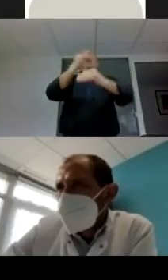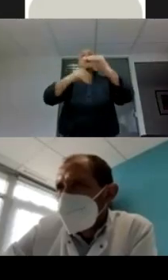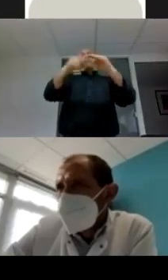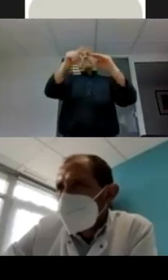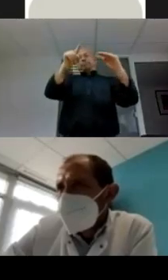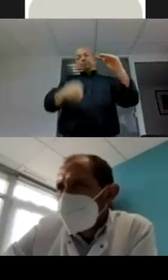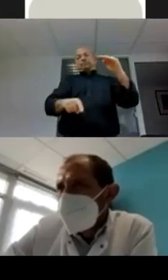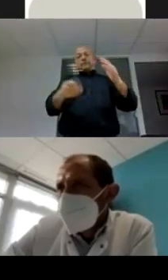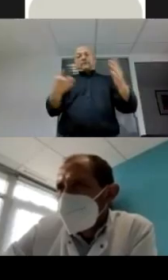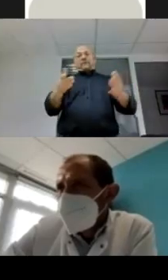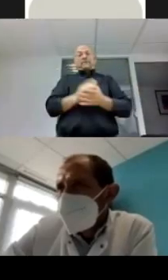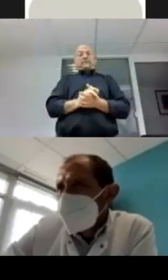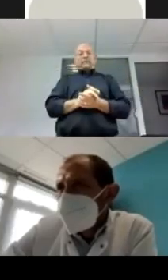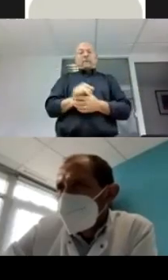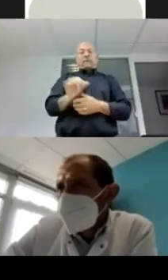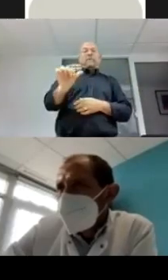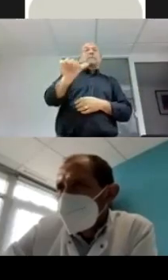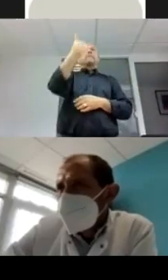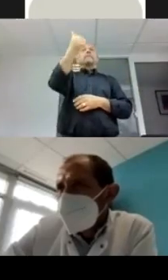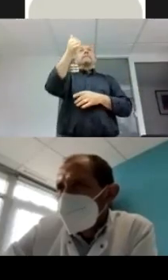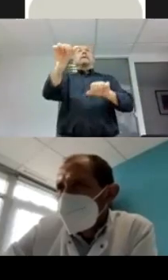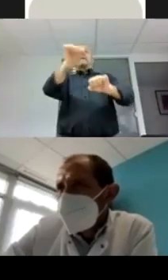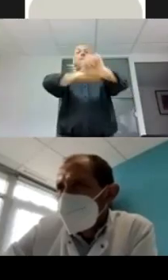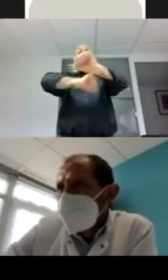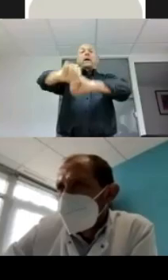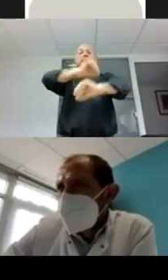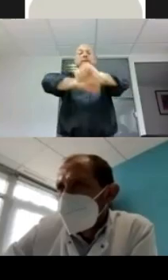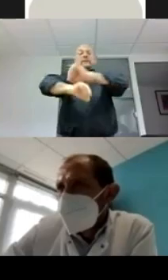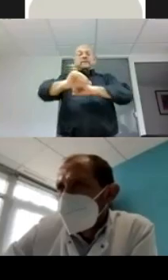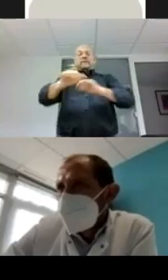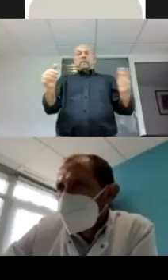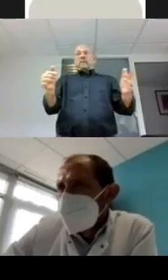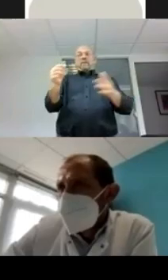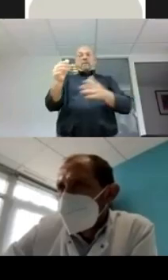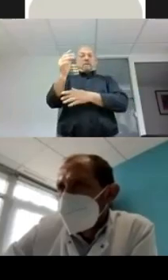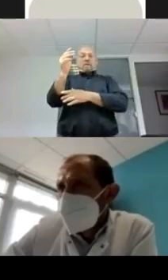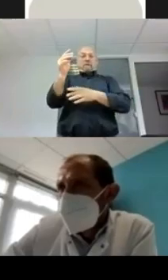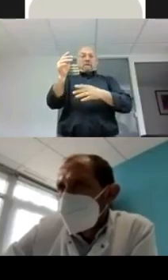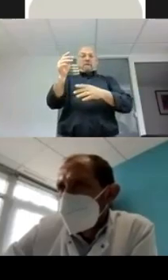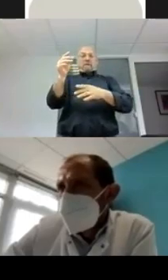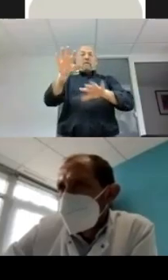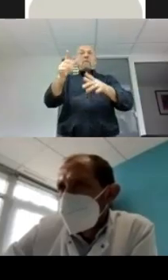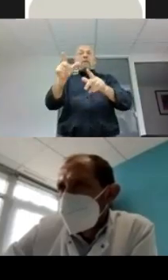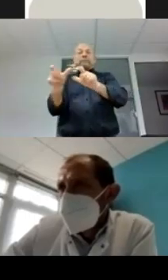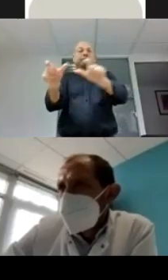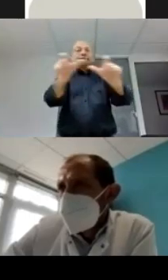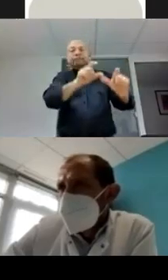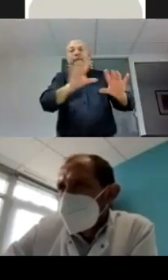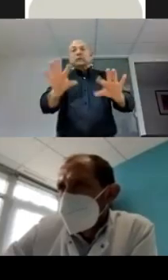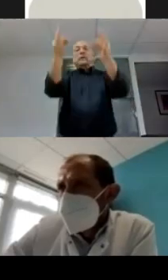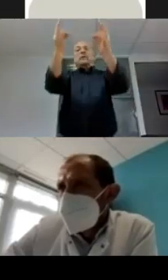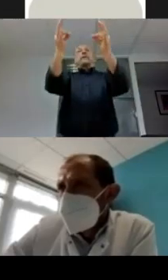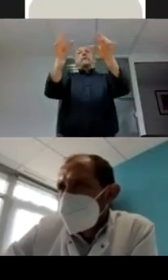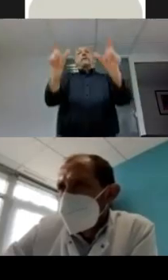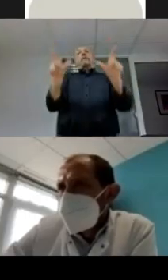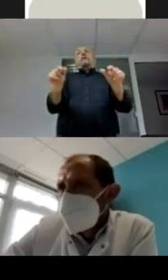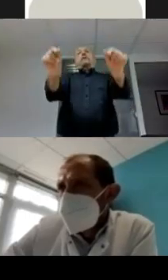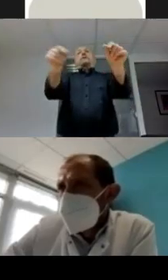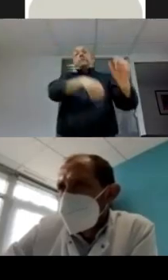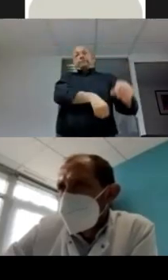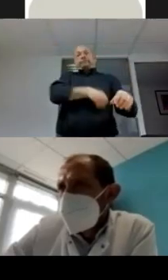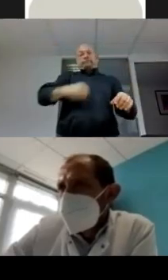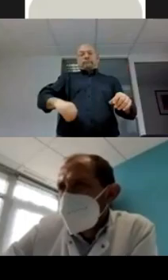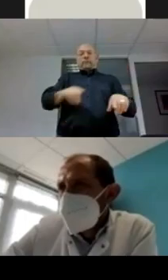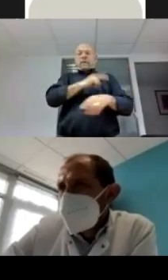Au programme ce soir, en premier lieu, le dépistage organisé du cancer colorectal par le docteur